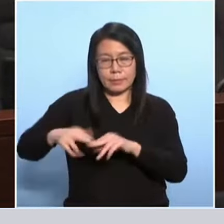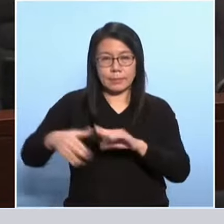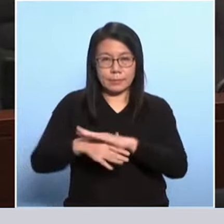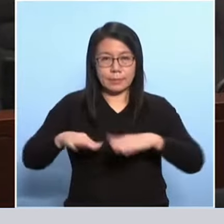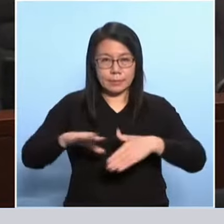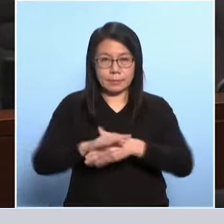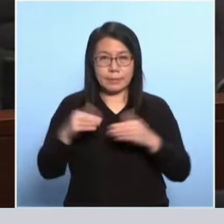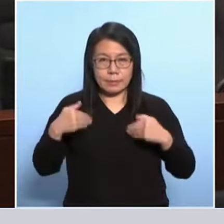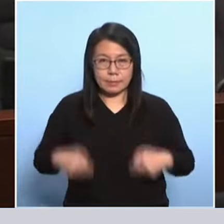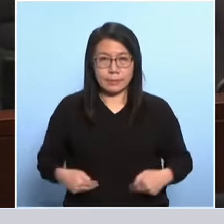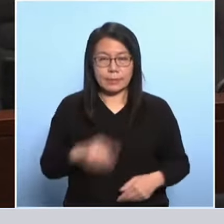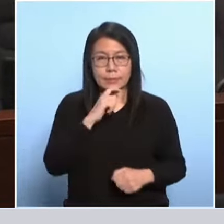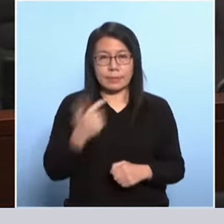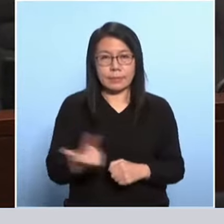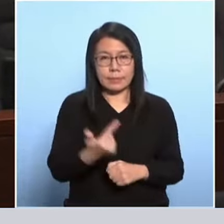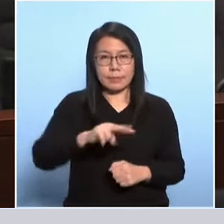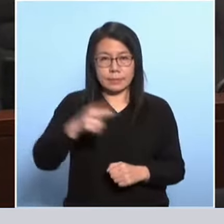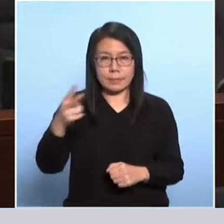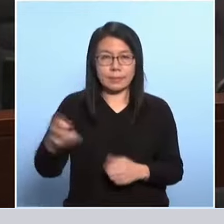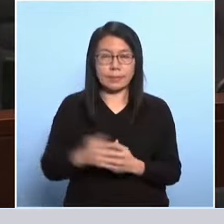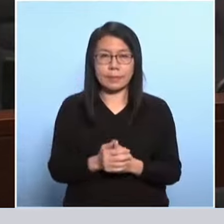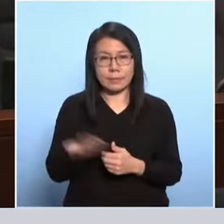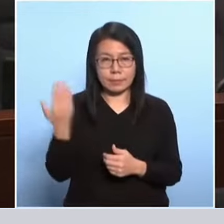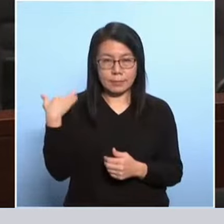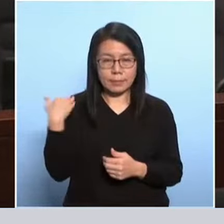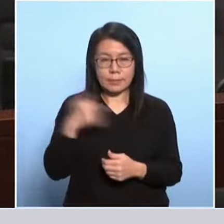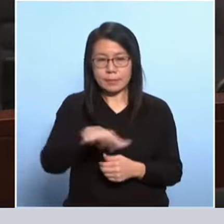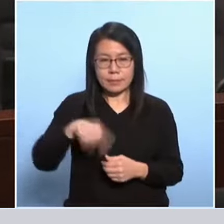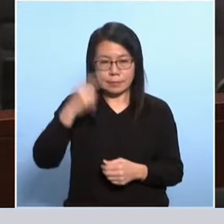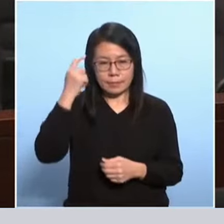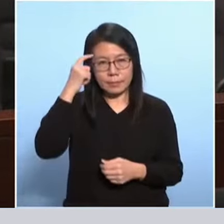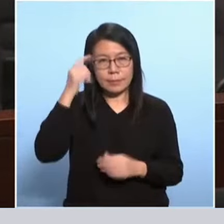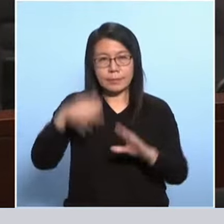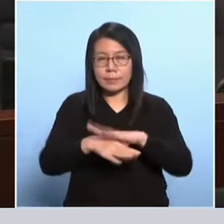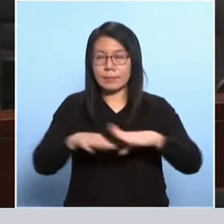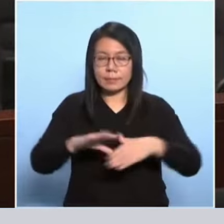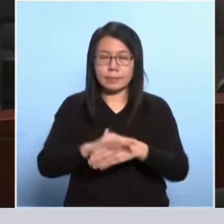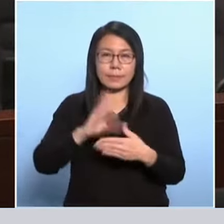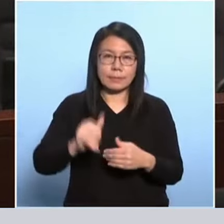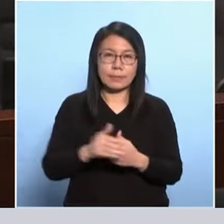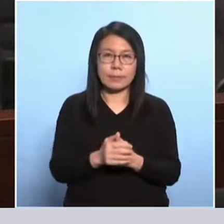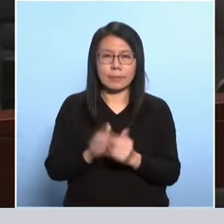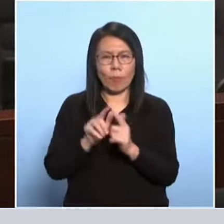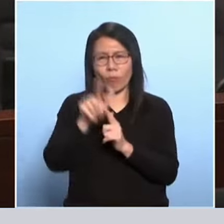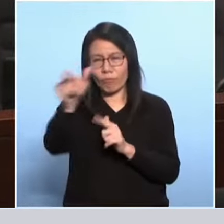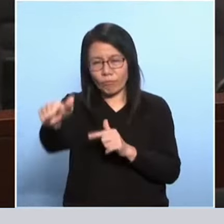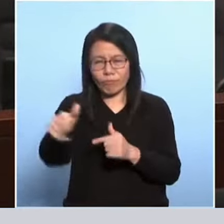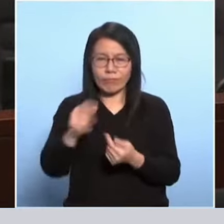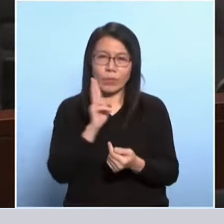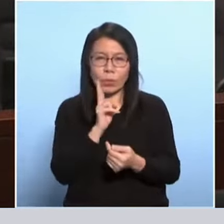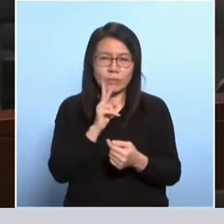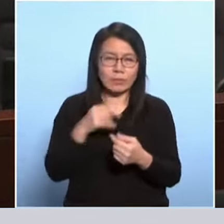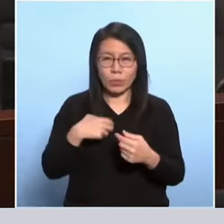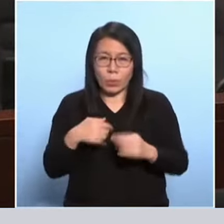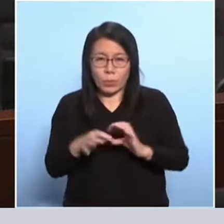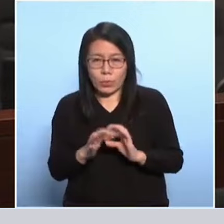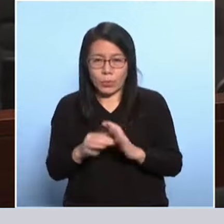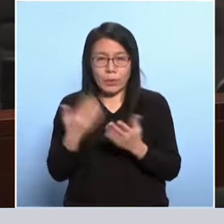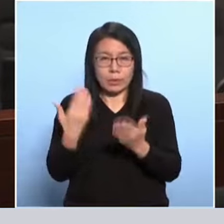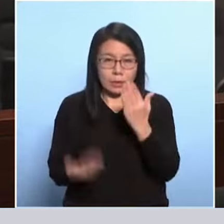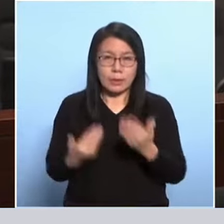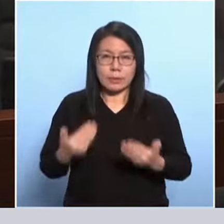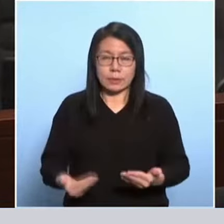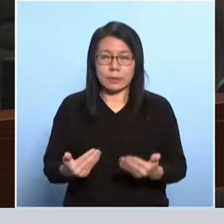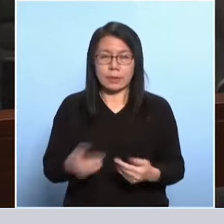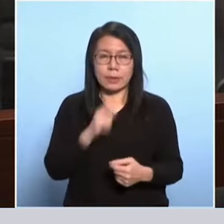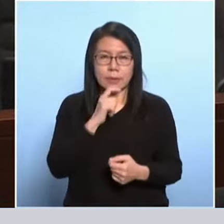化嘅地位有咗好大嘅變化。以往大家覺得文化可能係一啲遙不可及、比較遠嘅東西，到而家咧